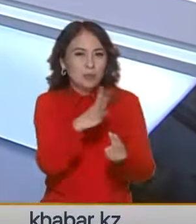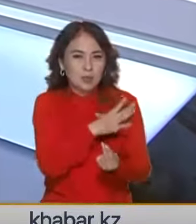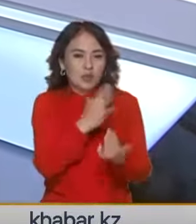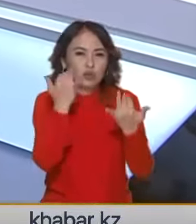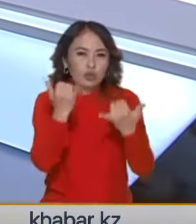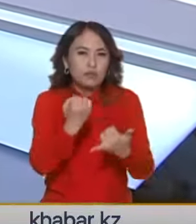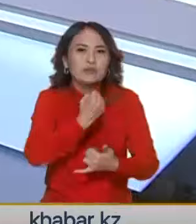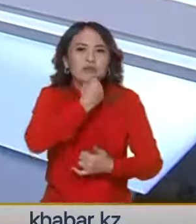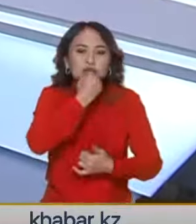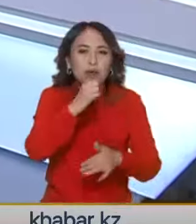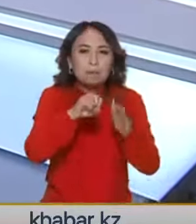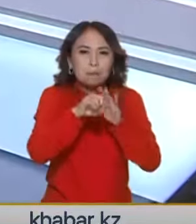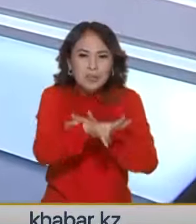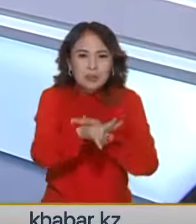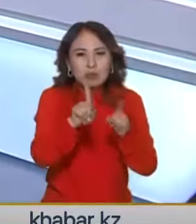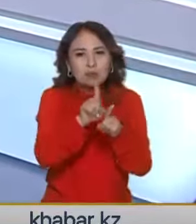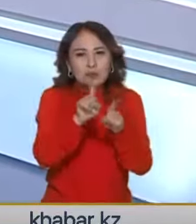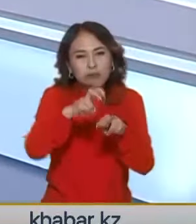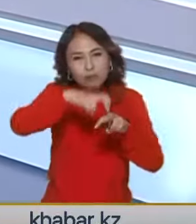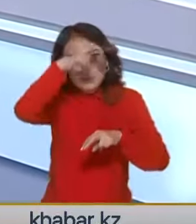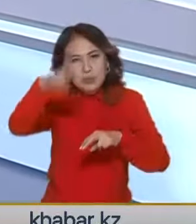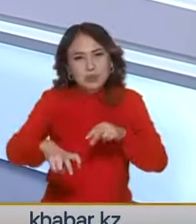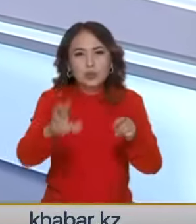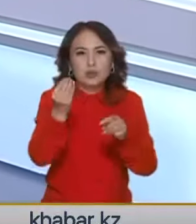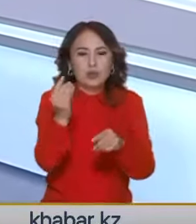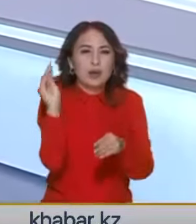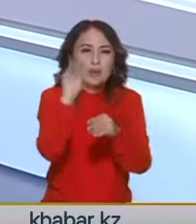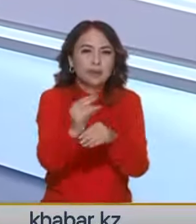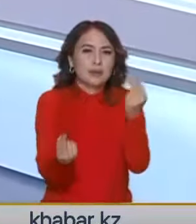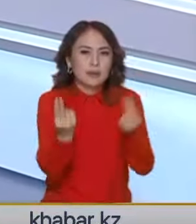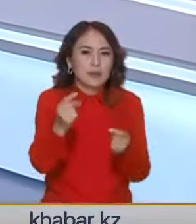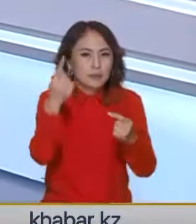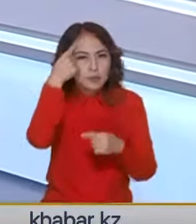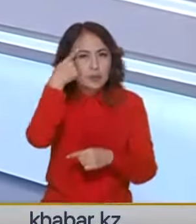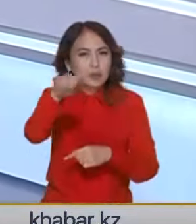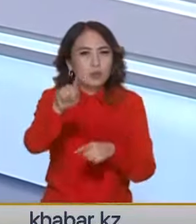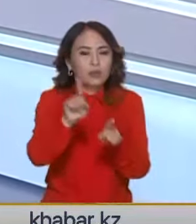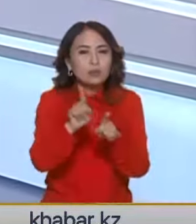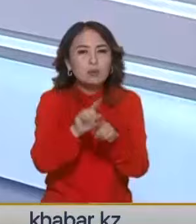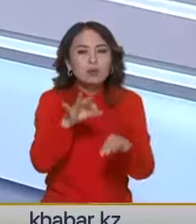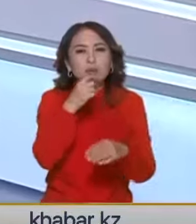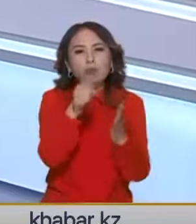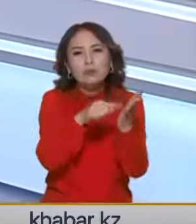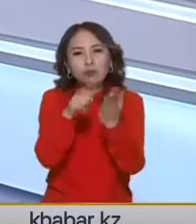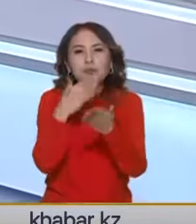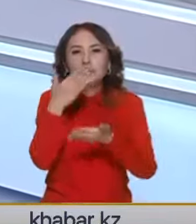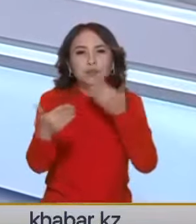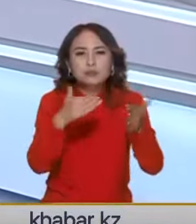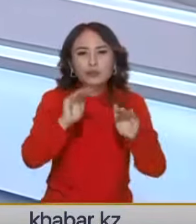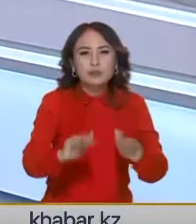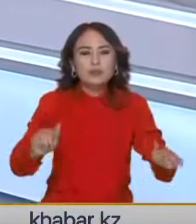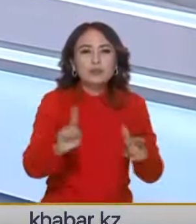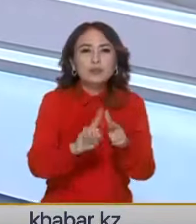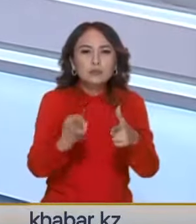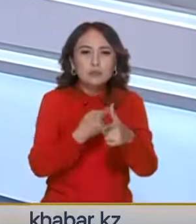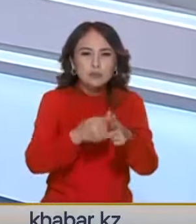Енді жеткіншектерді қашуға, биіктен секіруге итермелейтін тағы бір қосымша үрелендіріп отыр. Тілшіміз жүргізген сауалнама балалардың көбі